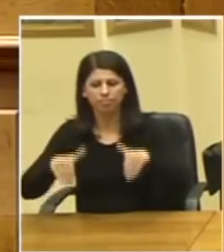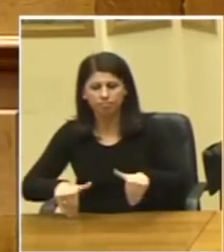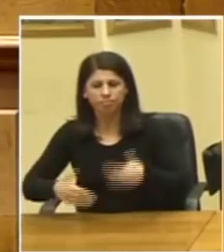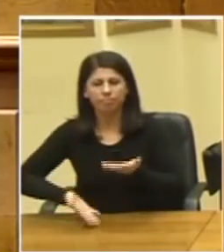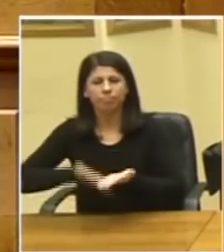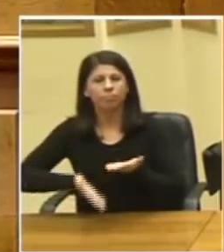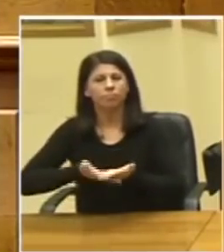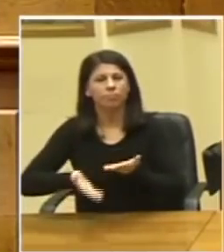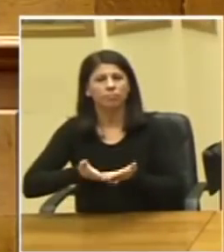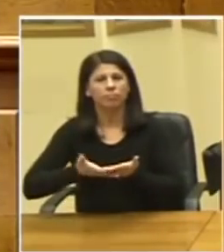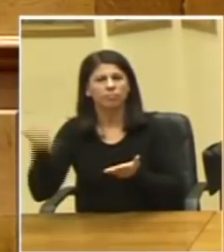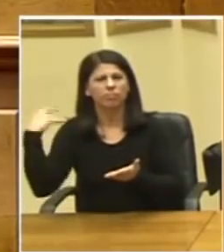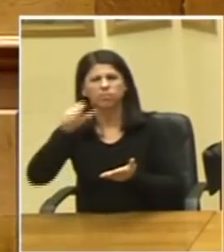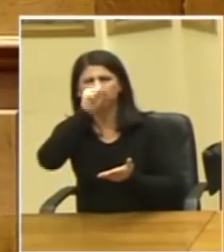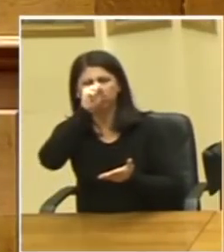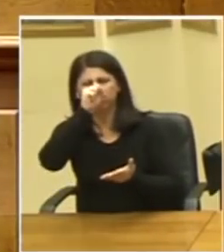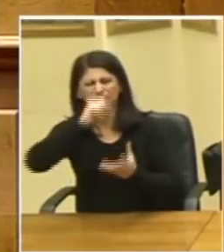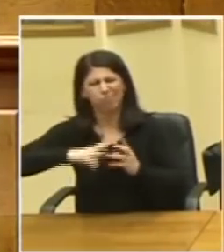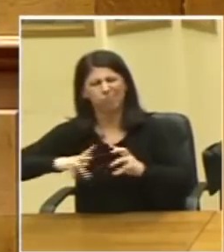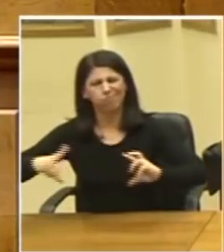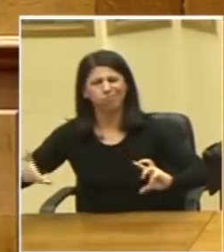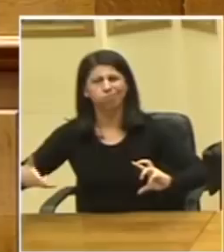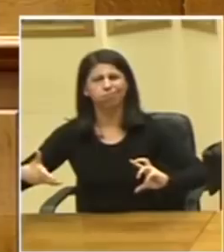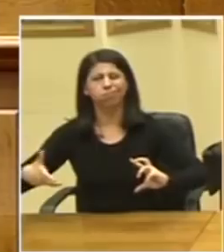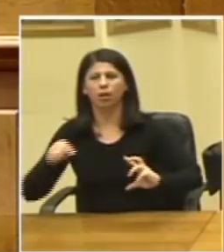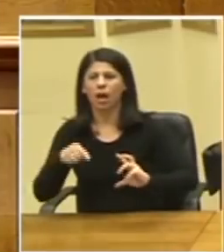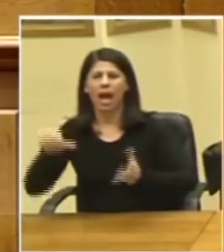συστήματος από την έναρξη ακόμα της συζήτησης στην